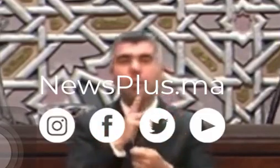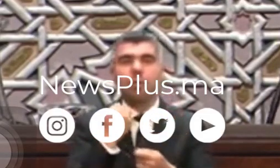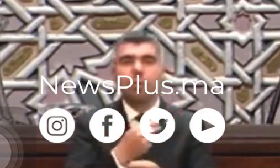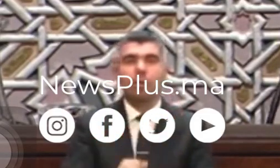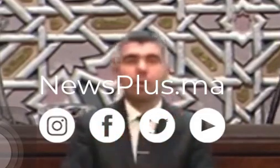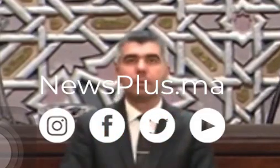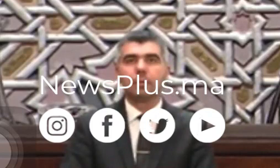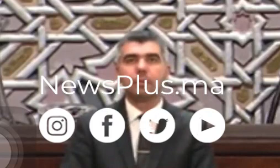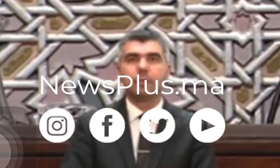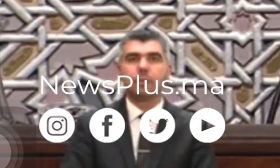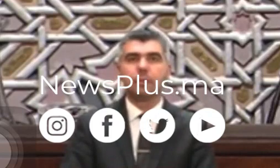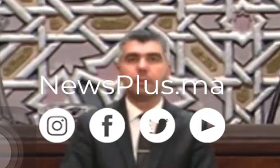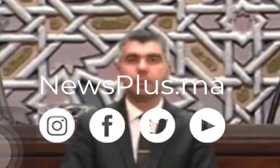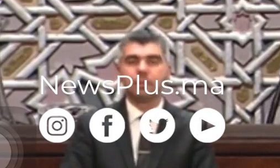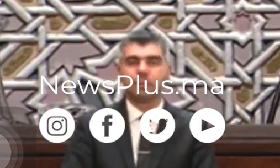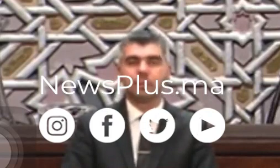واضحين.